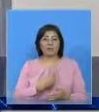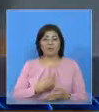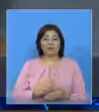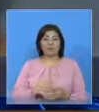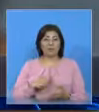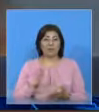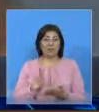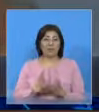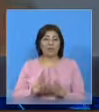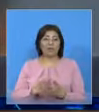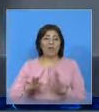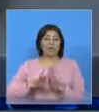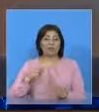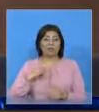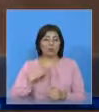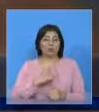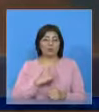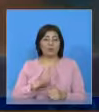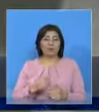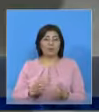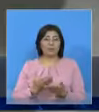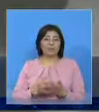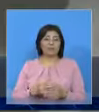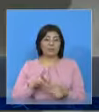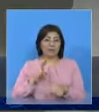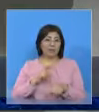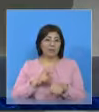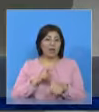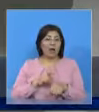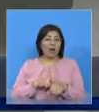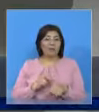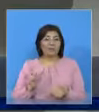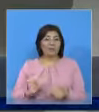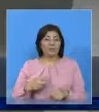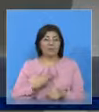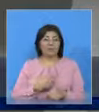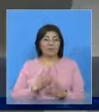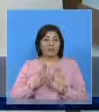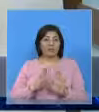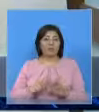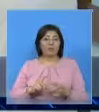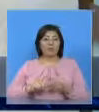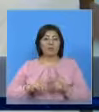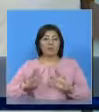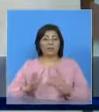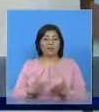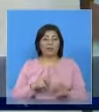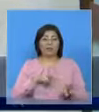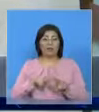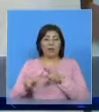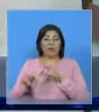жетімді. Таңдау тұрғындарда, ал ақ халатты абзал жандар тек вакцина салып қана қоймай, эпидахуалды жіті